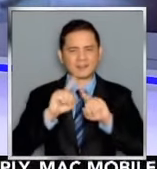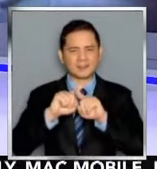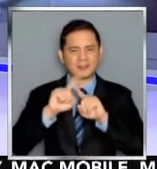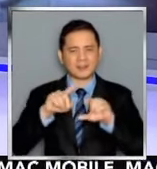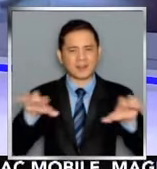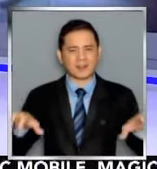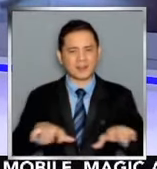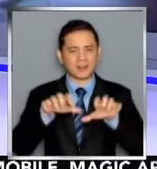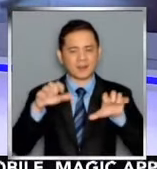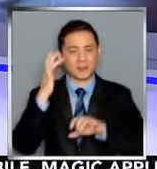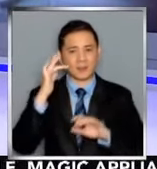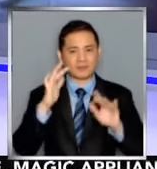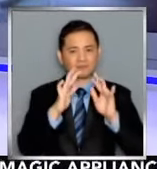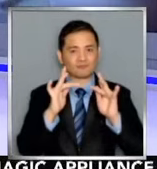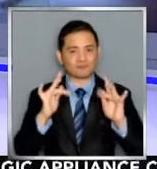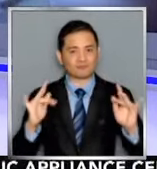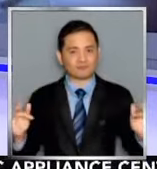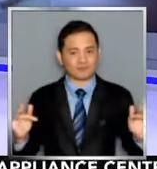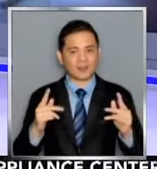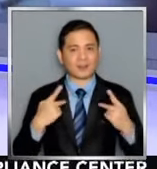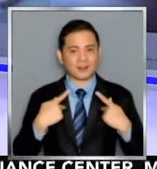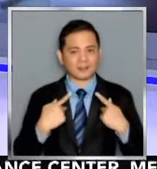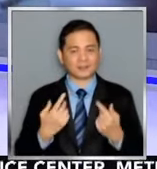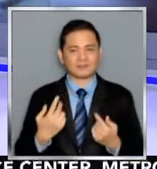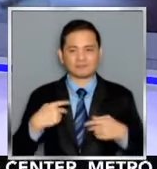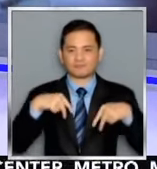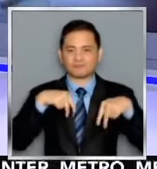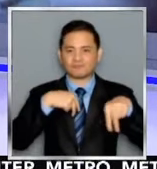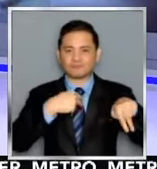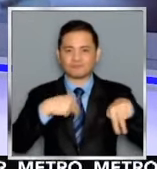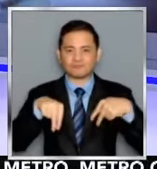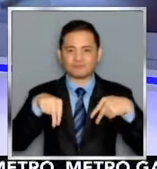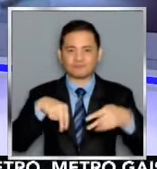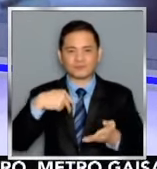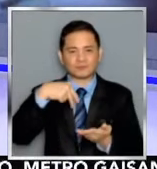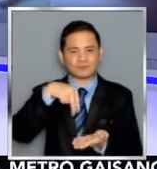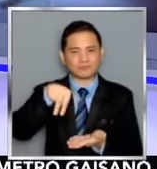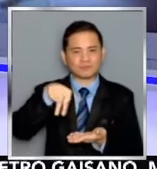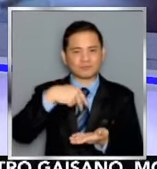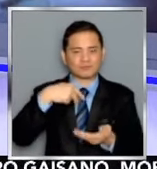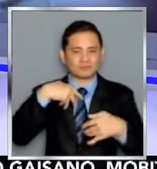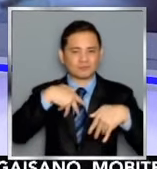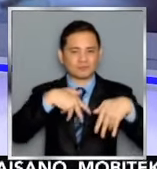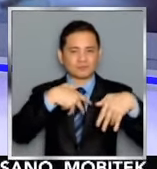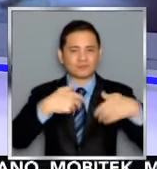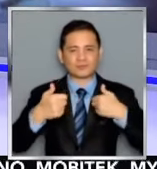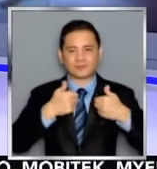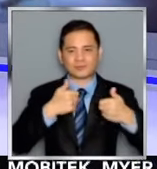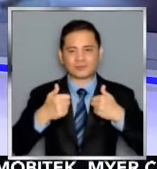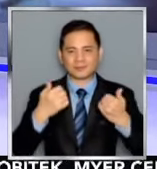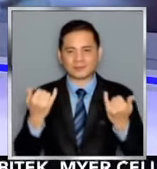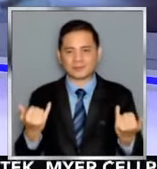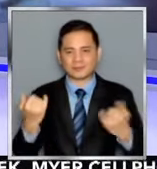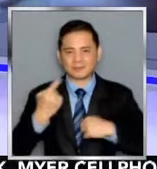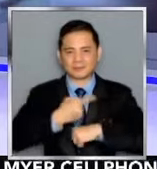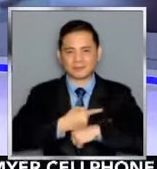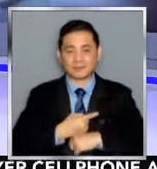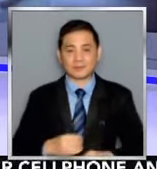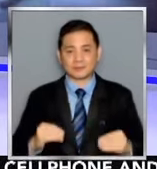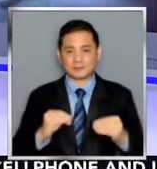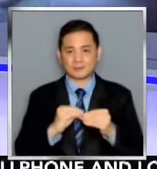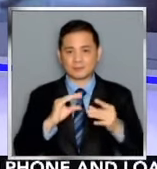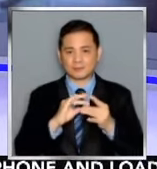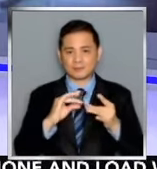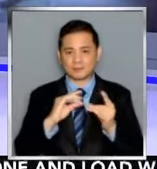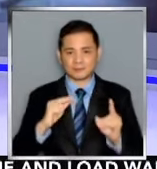ng City of Pines gaya ng street dancing parade at competition ngayong araw. At nakatutok si Russell Simorio ng GMA Regional TV